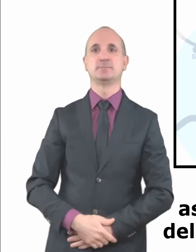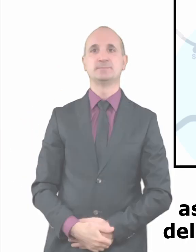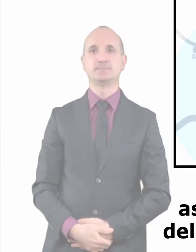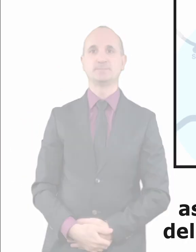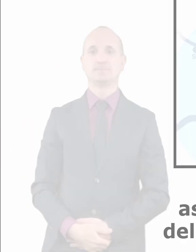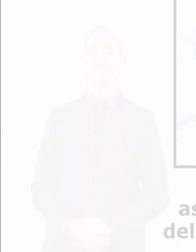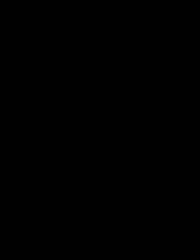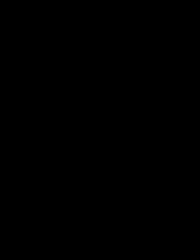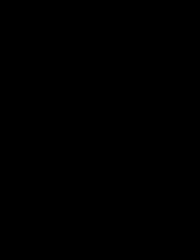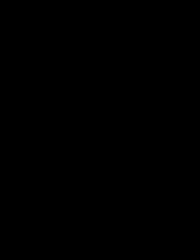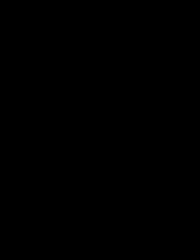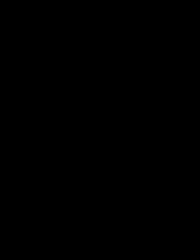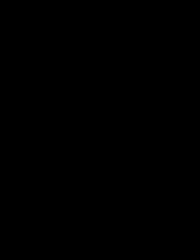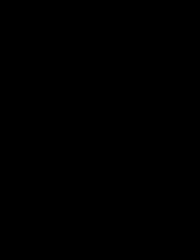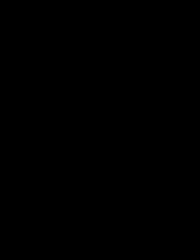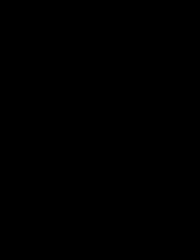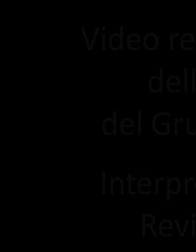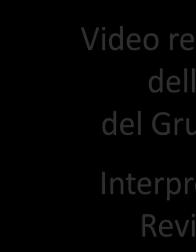te